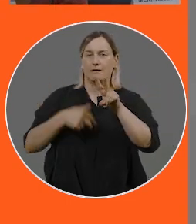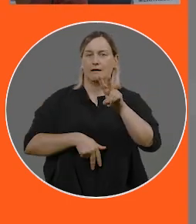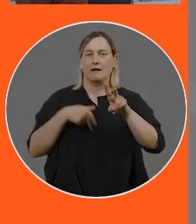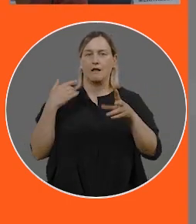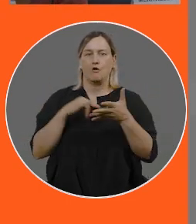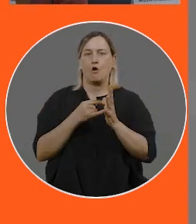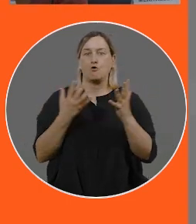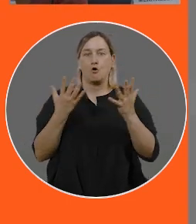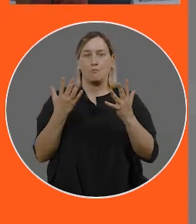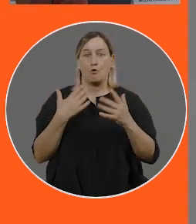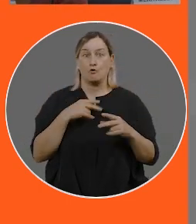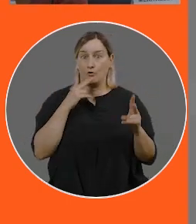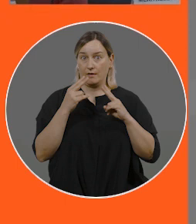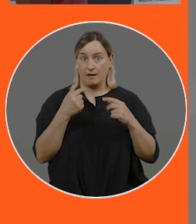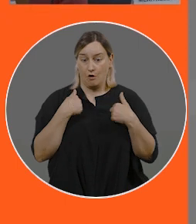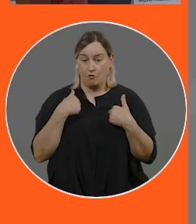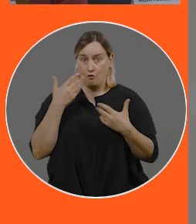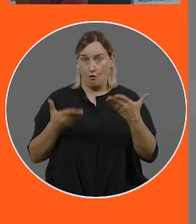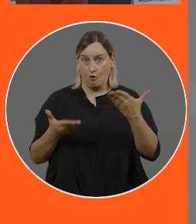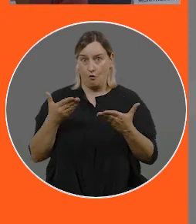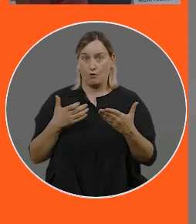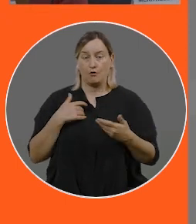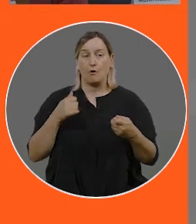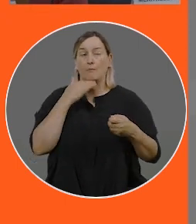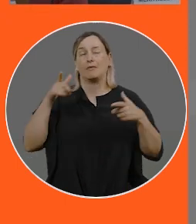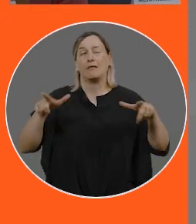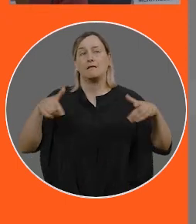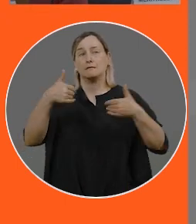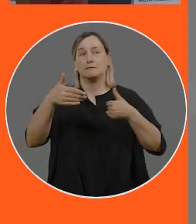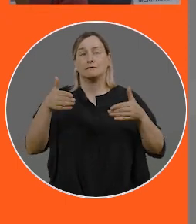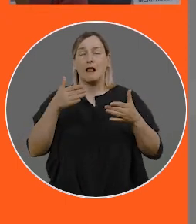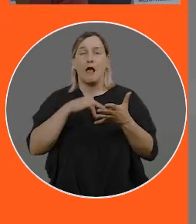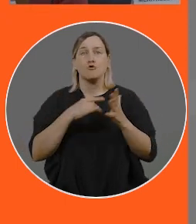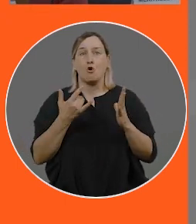Us diria que tinc més noció de com és aquesta sala